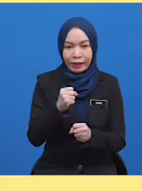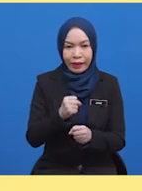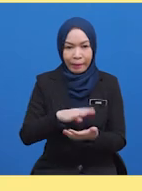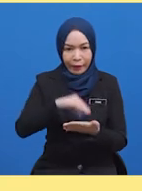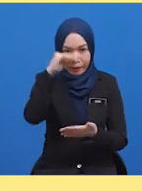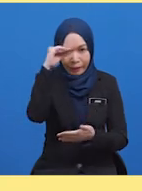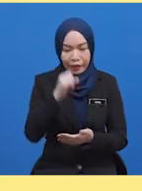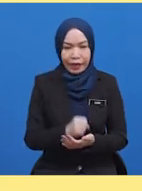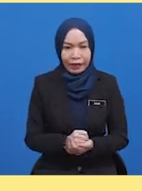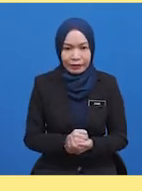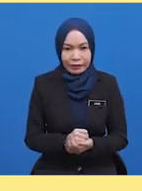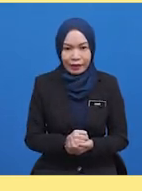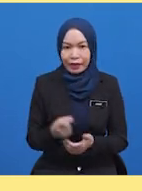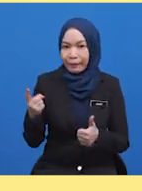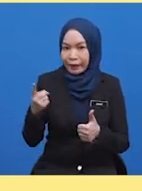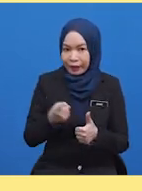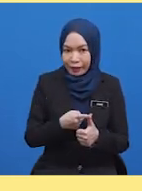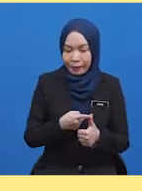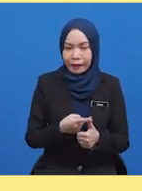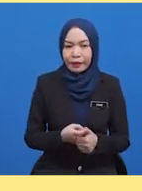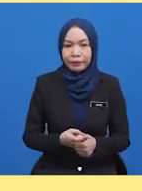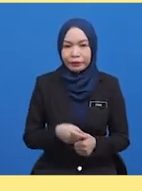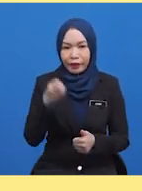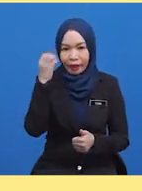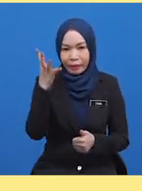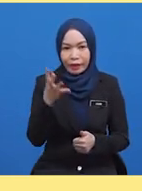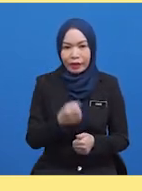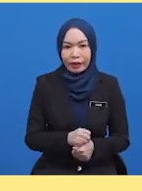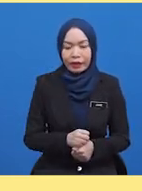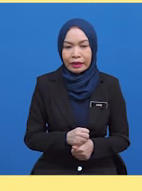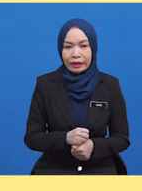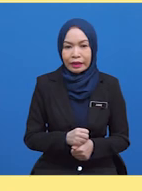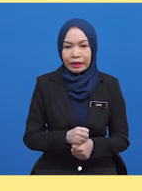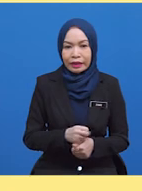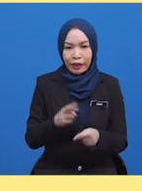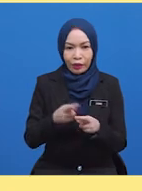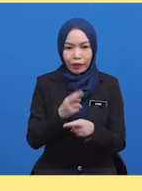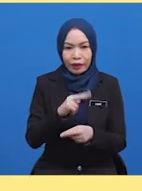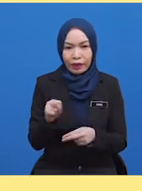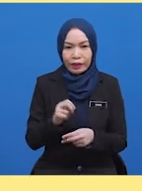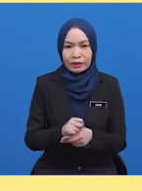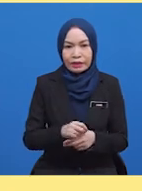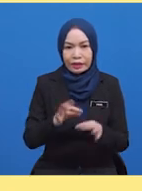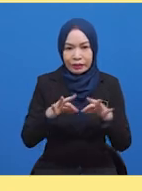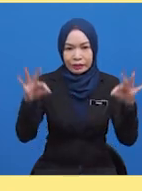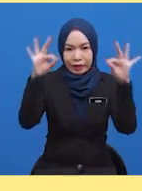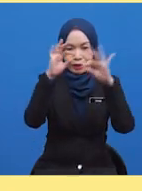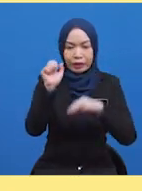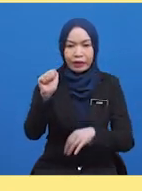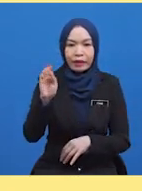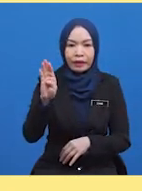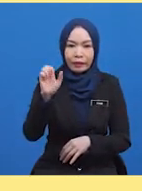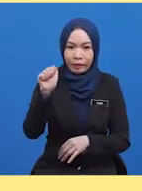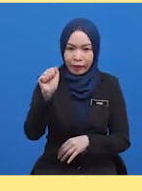21 menyatukan sinopsis cerpen baut dengan jelas dua